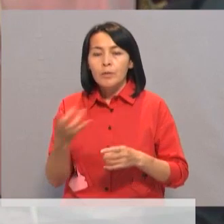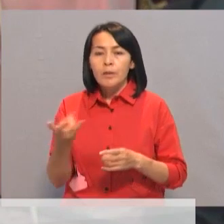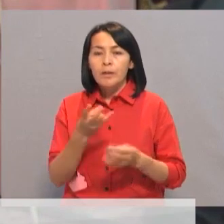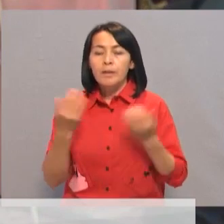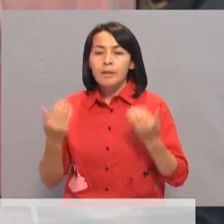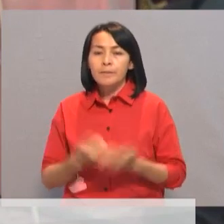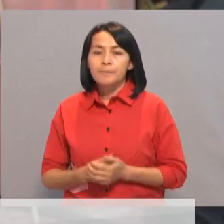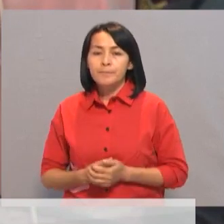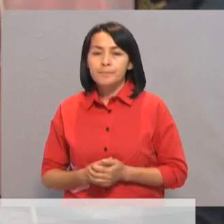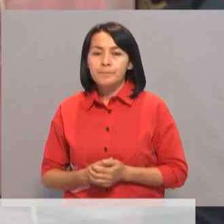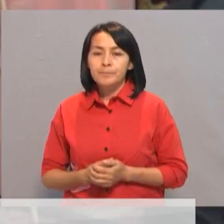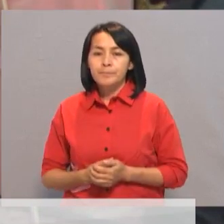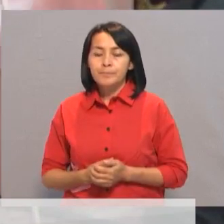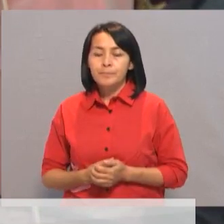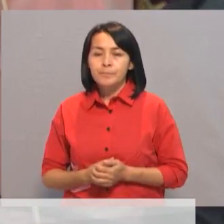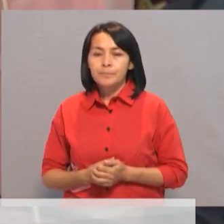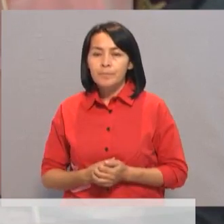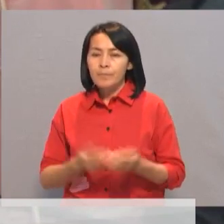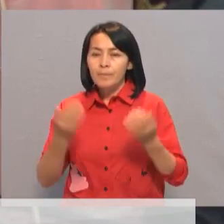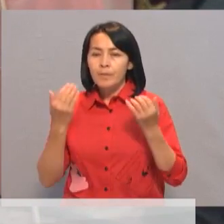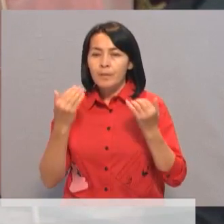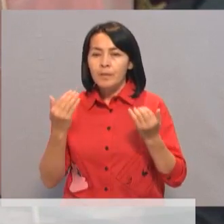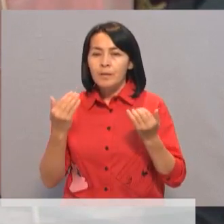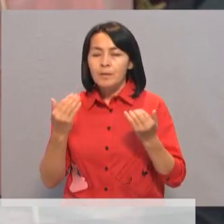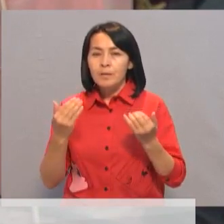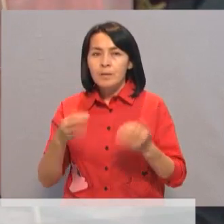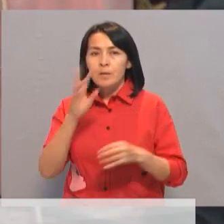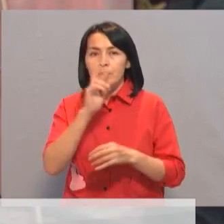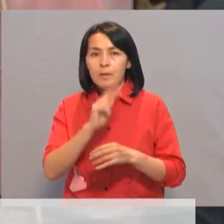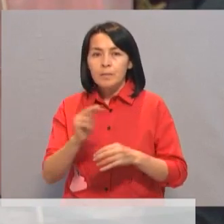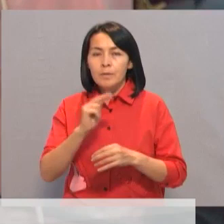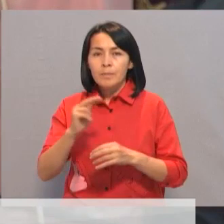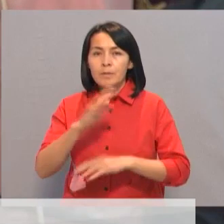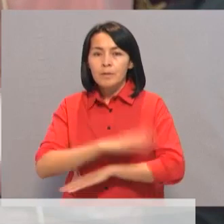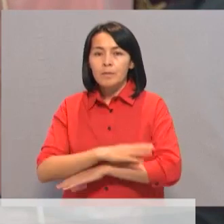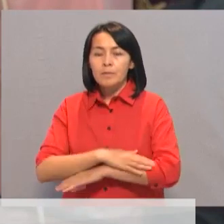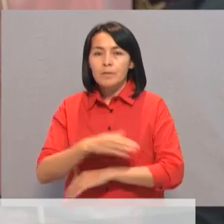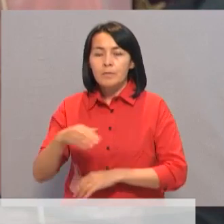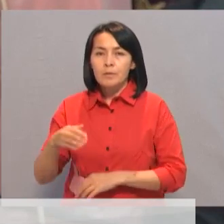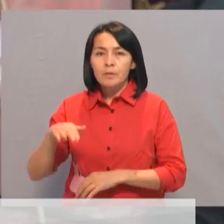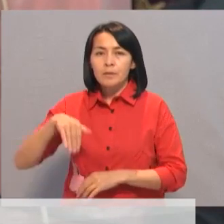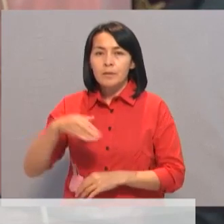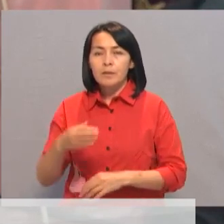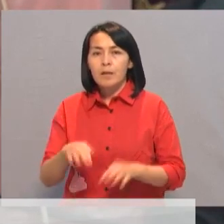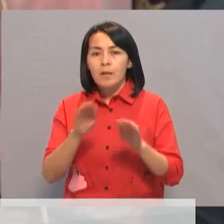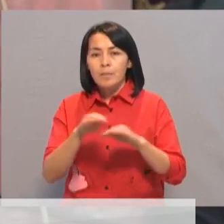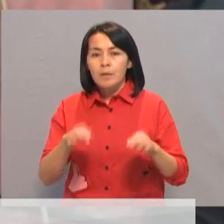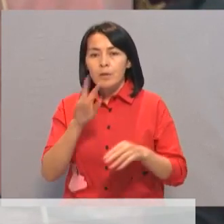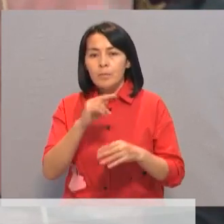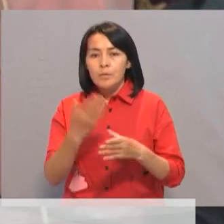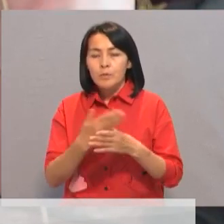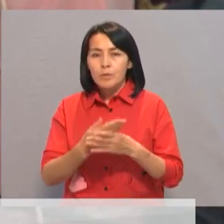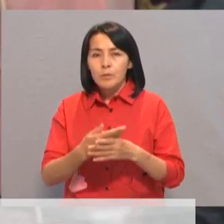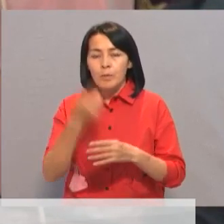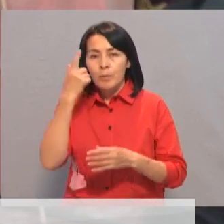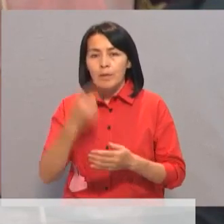келеміз. Ұрпақтар сабақтастығымен алған тәлім тәрбиемізді өзімізден кейін ұрпаққа жеткізсек үміттерімізді